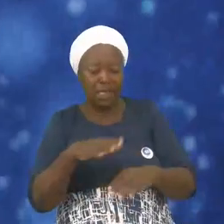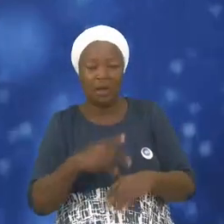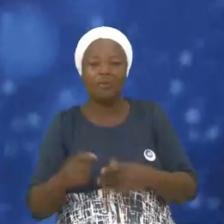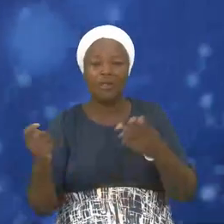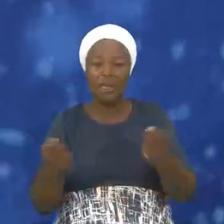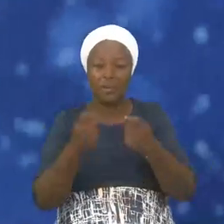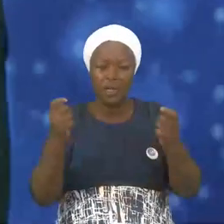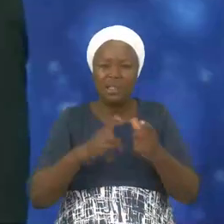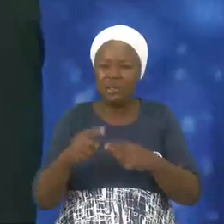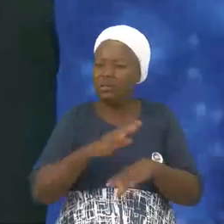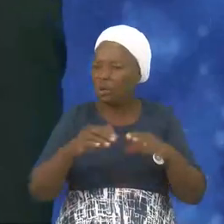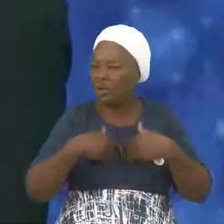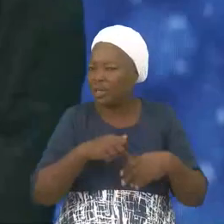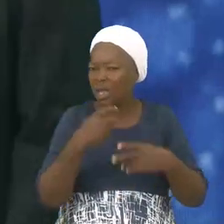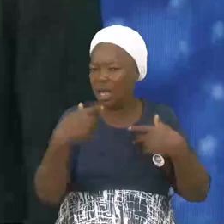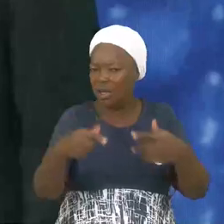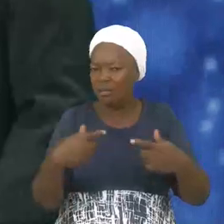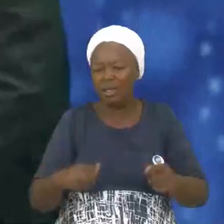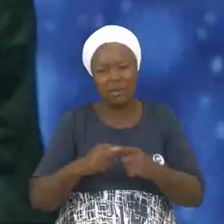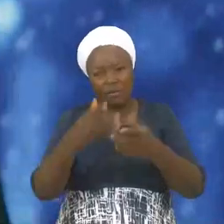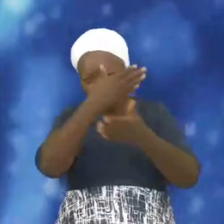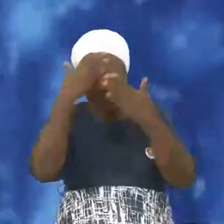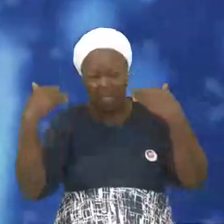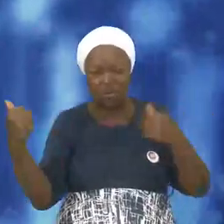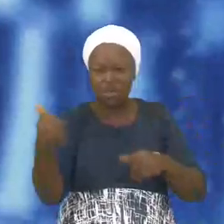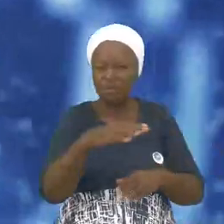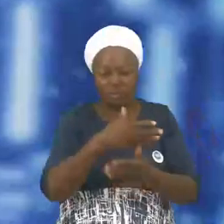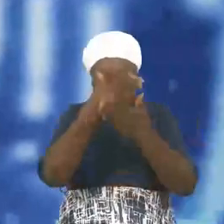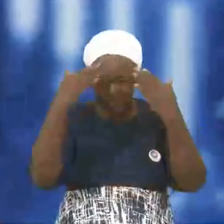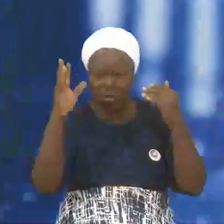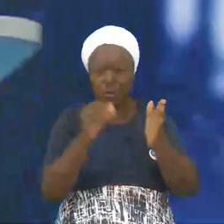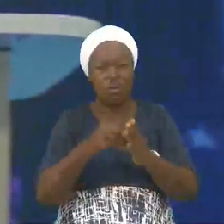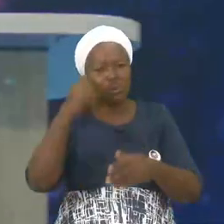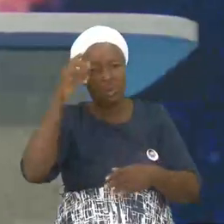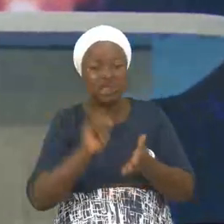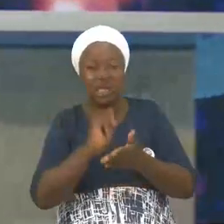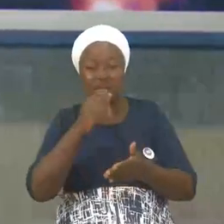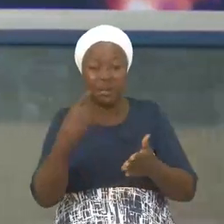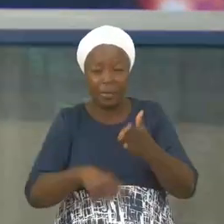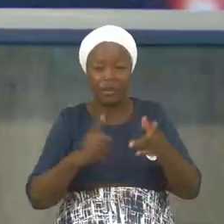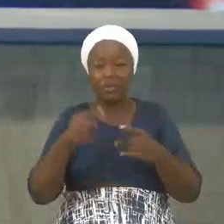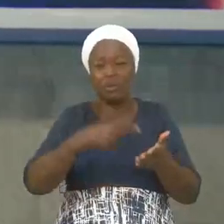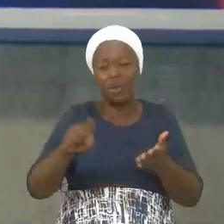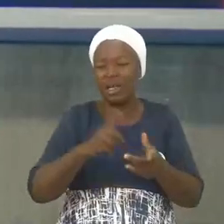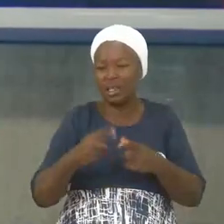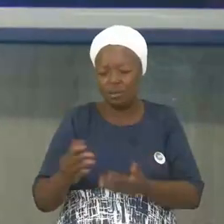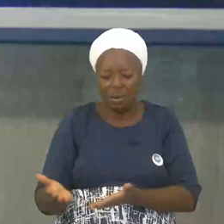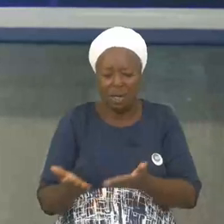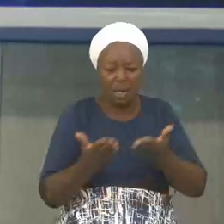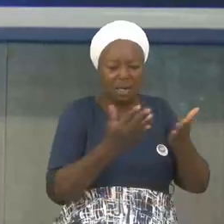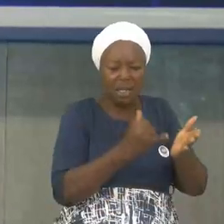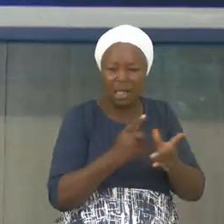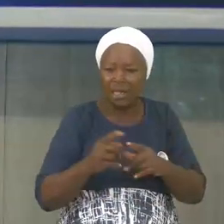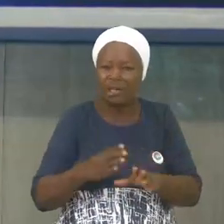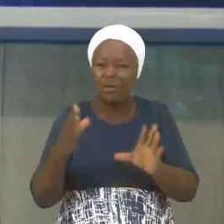pouvons donner ça à l'ordonnateur de la fête. Mais il n'y a pas d'argumentation. Et tu oublies toi, tu oublies ton moi, tu oublies